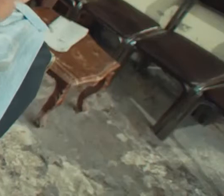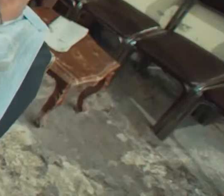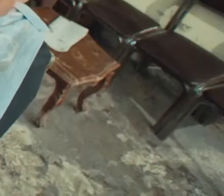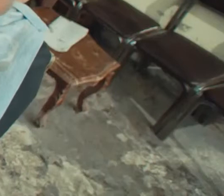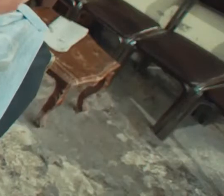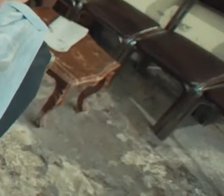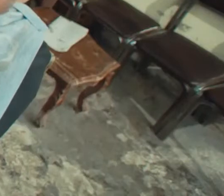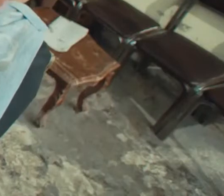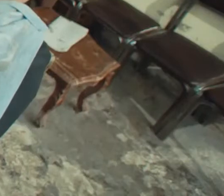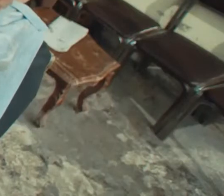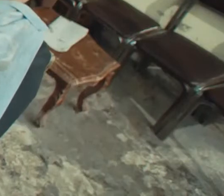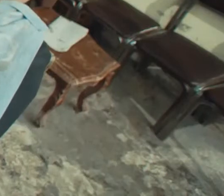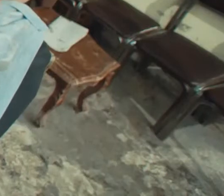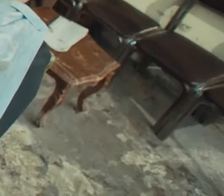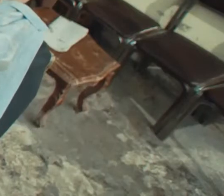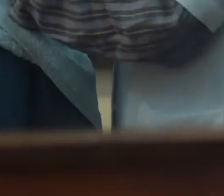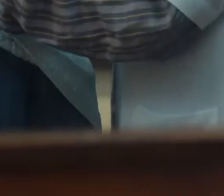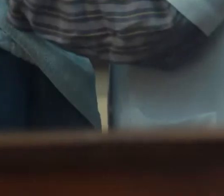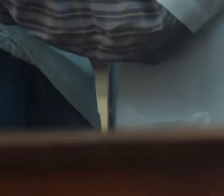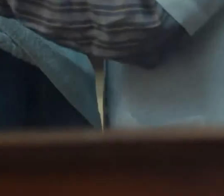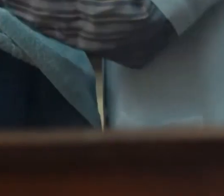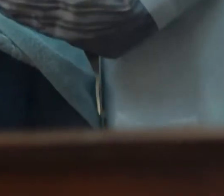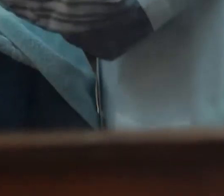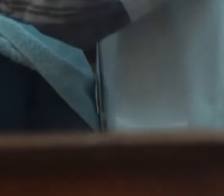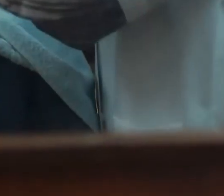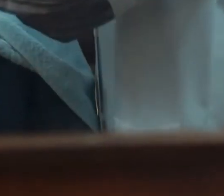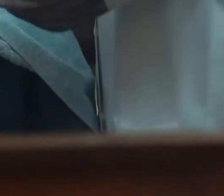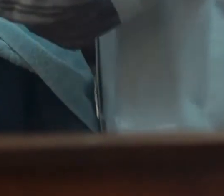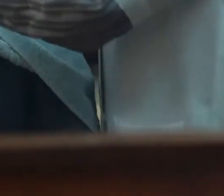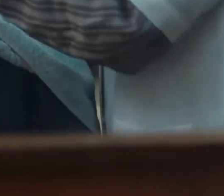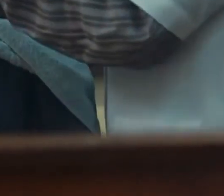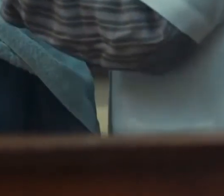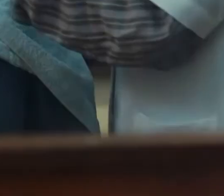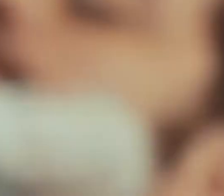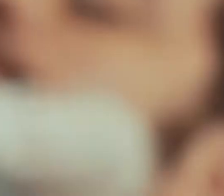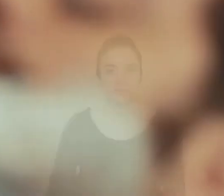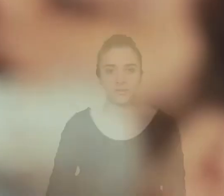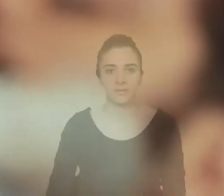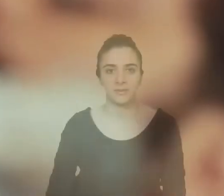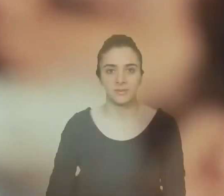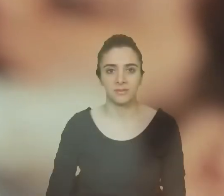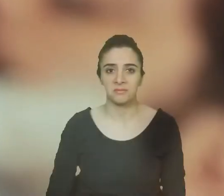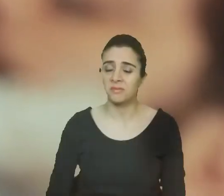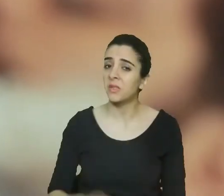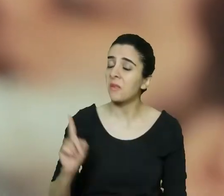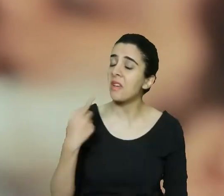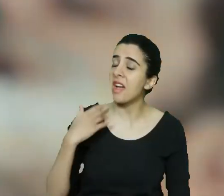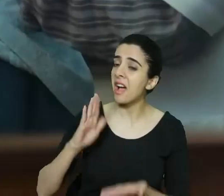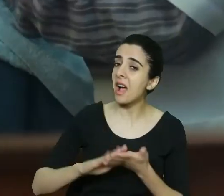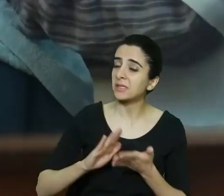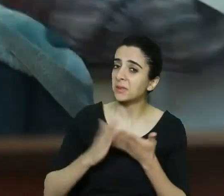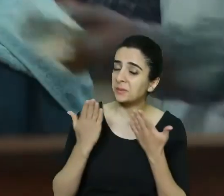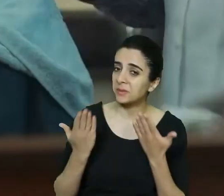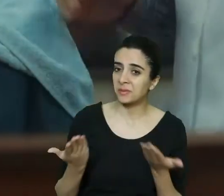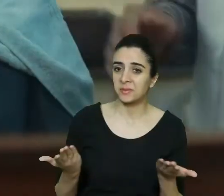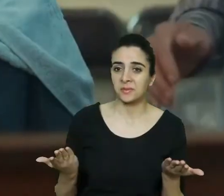Merve'ye. Berber salonu. Süleyman tıraş olurken Baran ellerini sobada ısıtıyor. Vay aslan arkadaşım benim be.